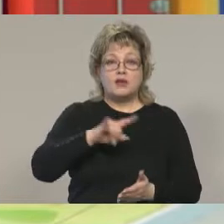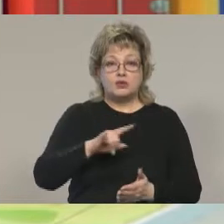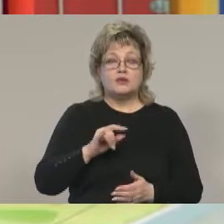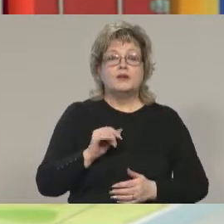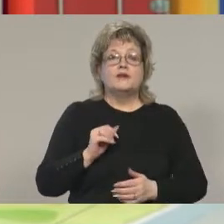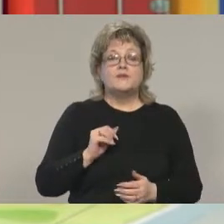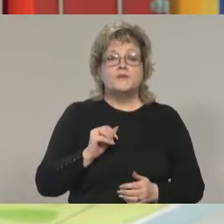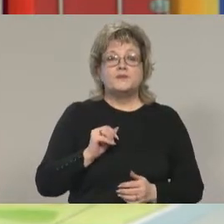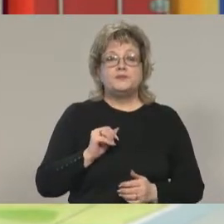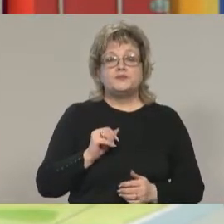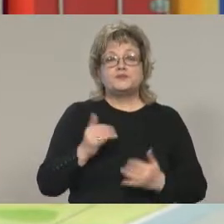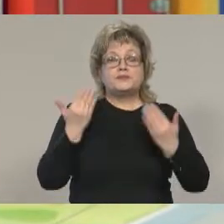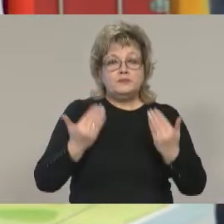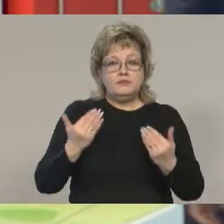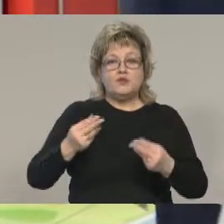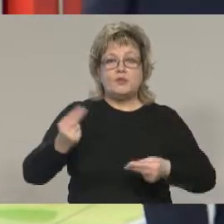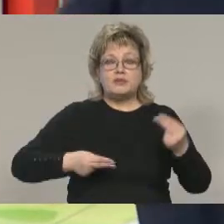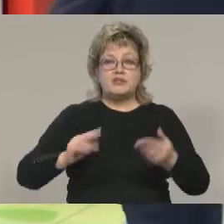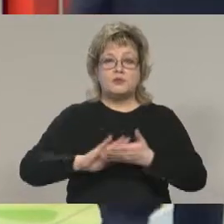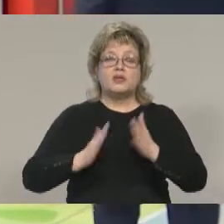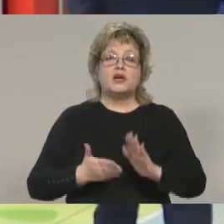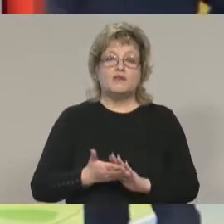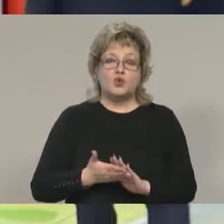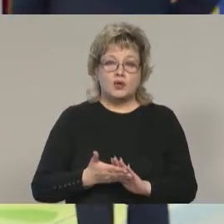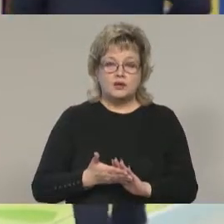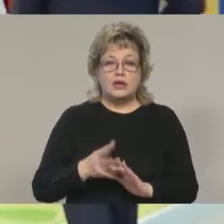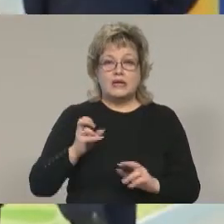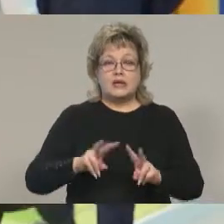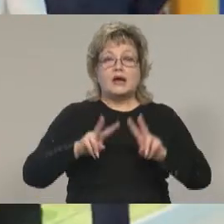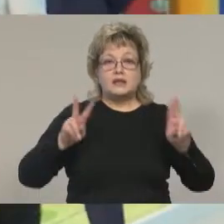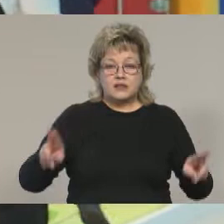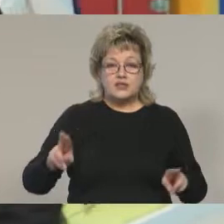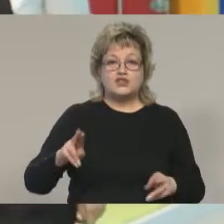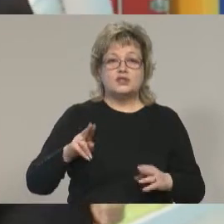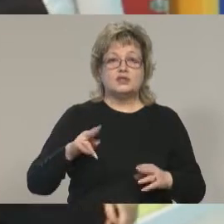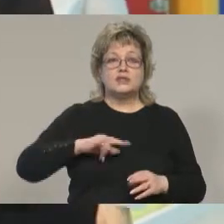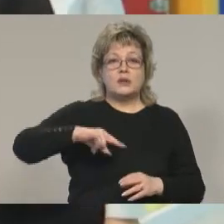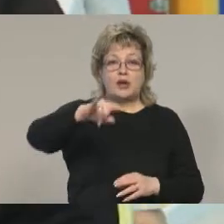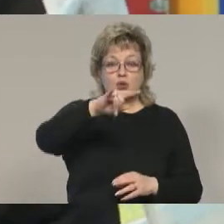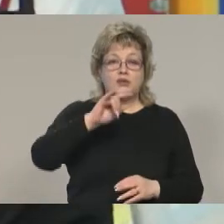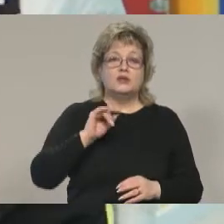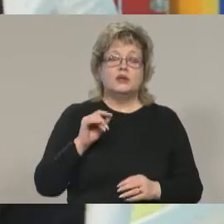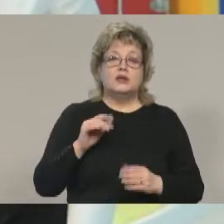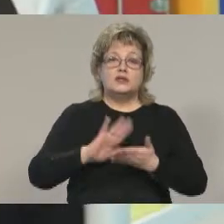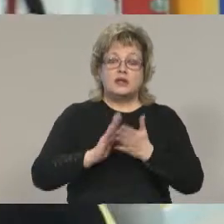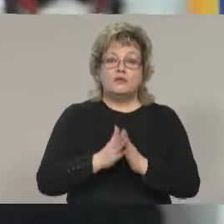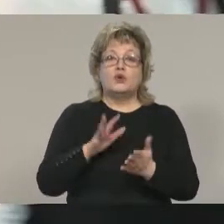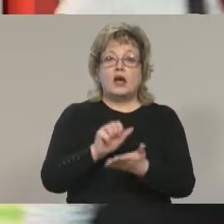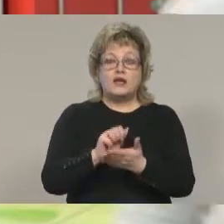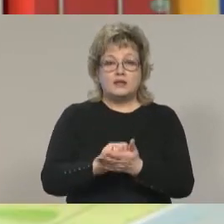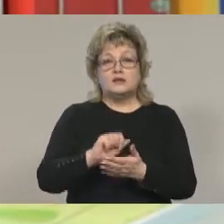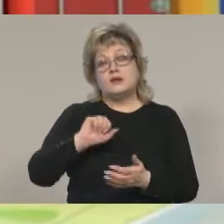Суперджет-100». Сегодня подписываем договор на аналогичное воздушное судно, договор аренды. И тем